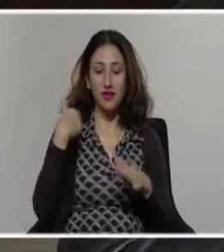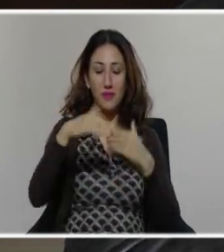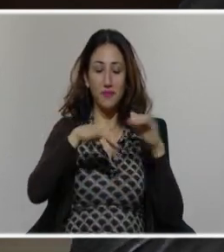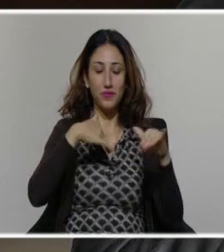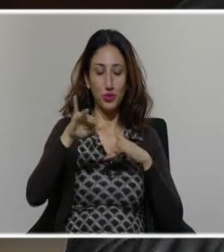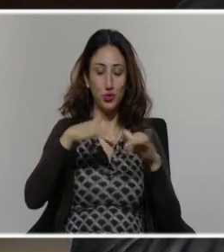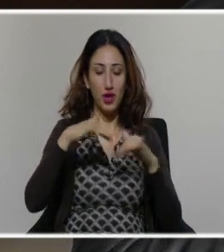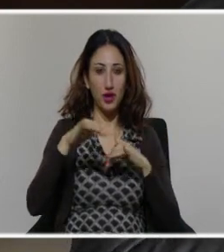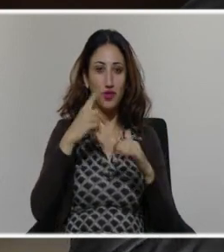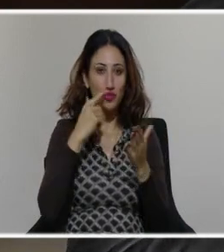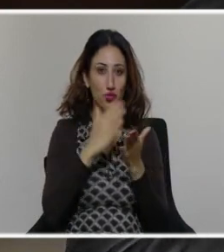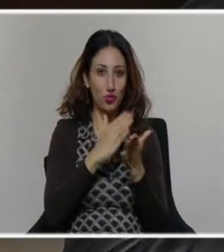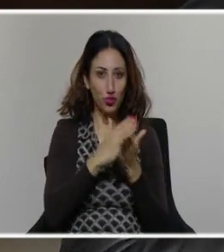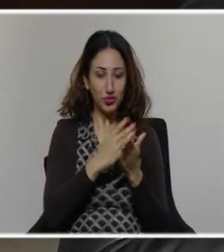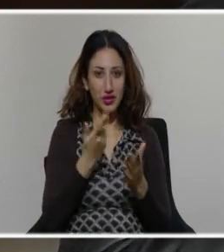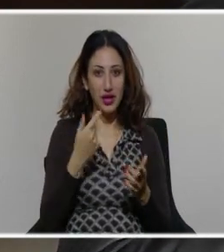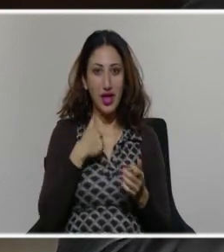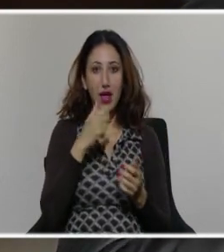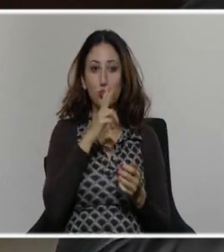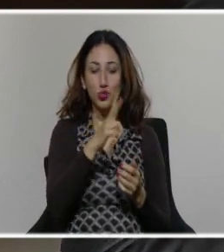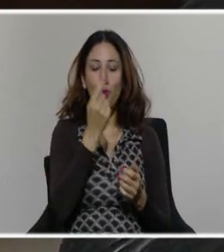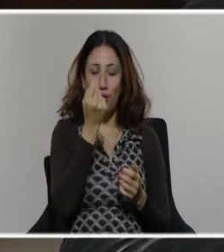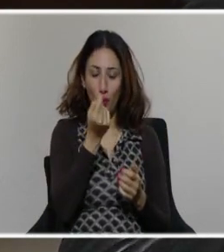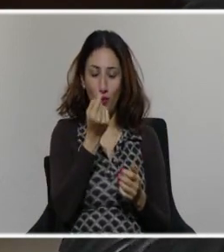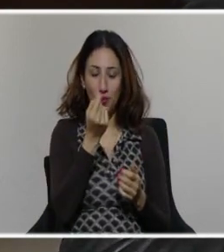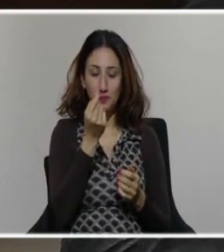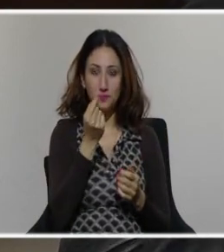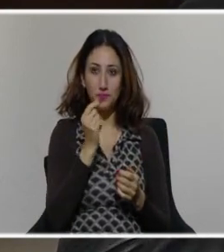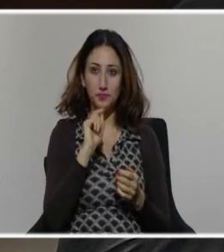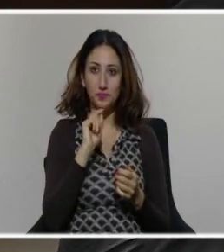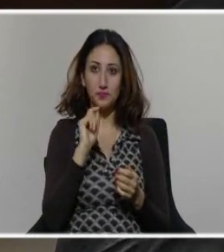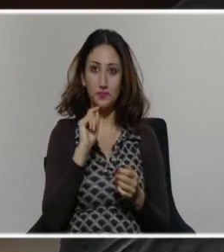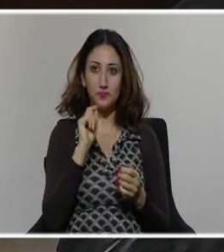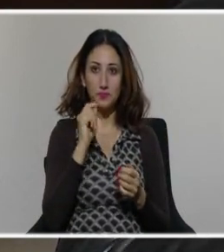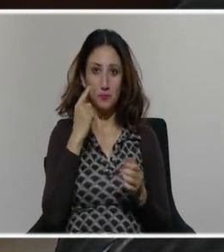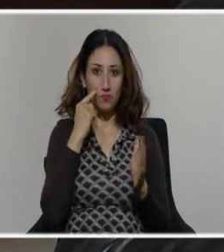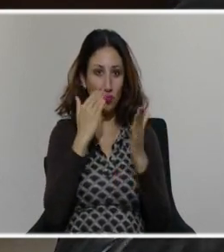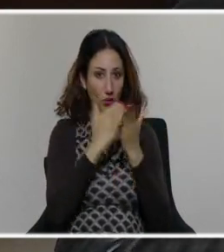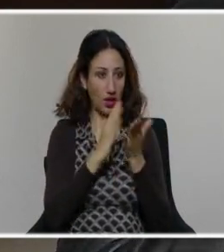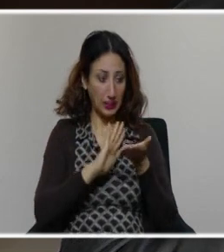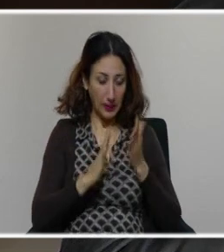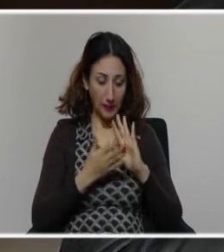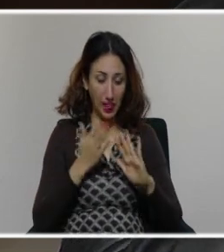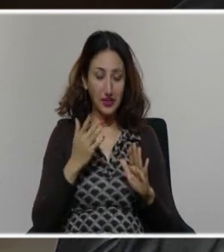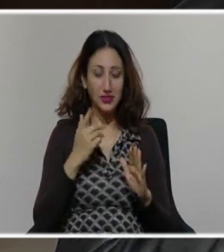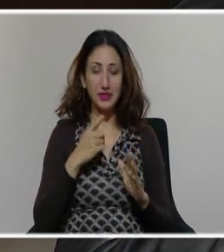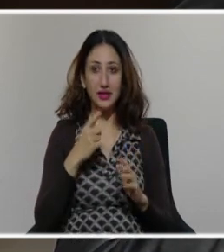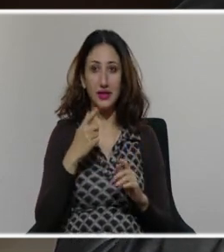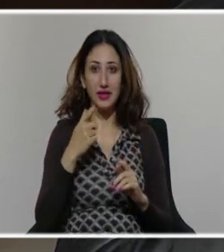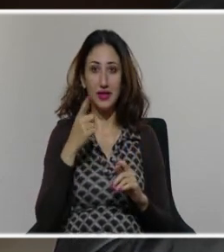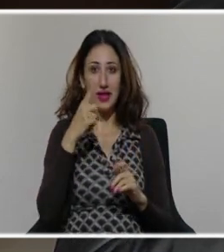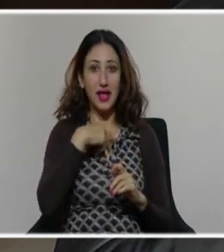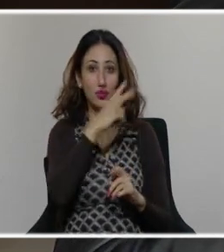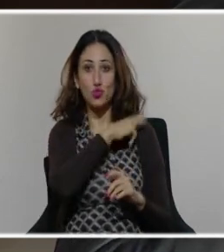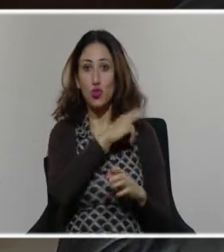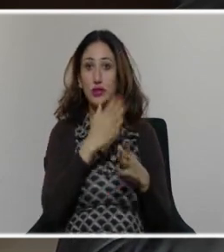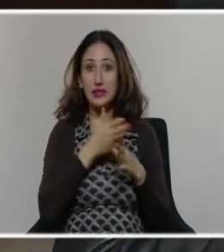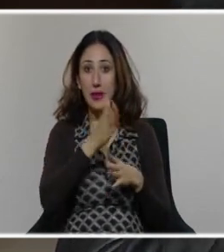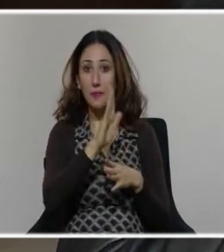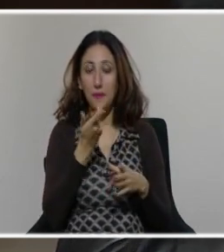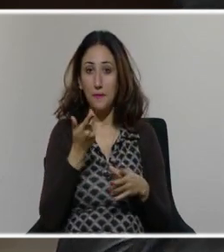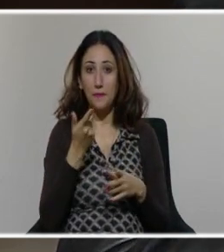فاكر هيشوف الرخص او يقول لي انا عايز اقول لك على حاجه، اقول له اتفضل. بعد ما يعني يشوف الرخص وكله تمام يقول لي انت عارف انا دخلت الشرطه ليه؟ اقول له ليه؟ يقول لي